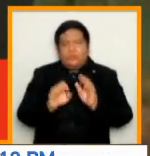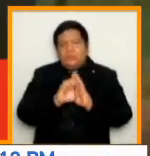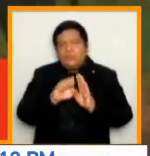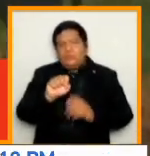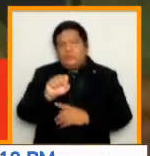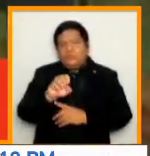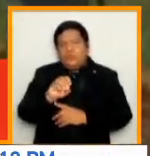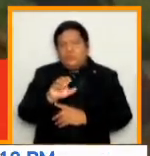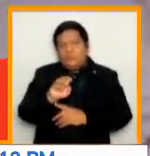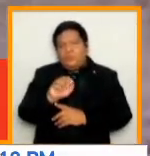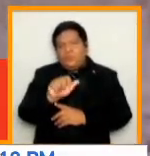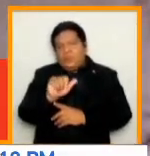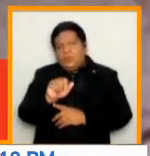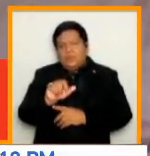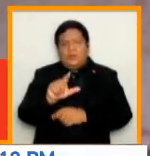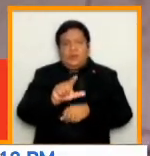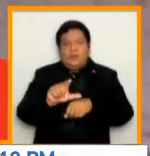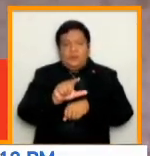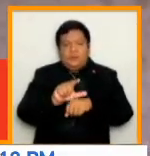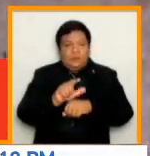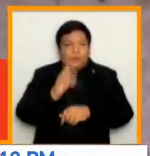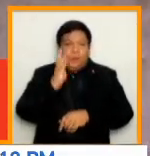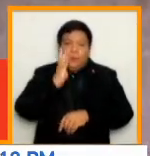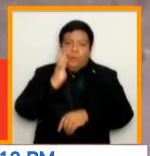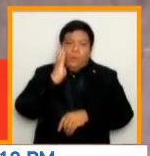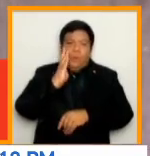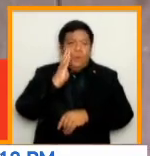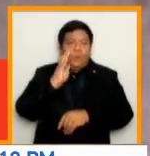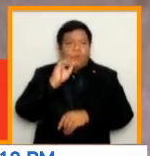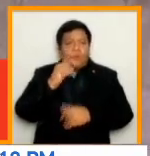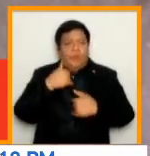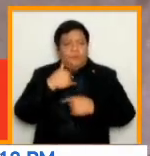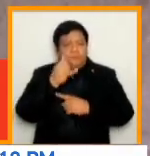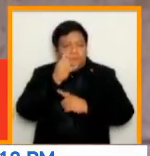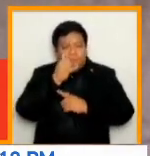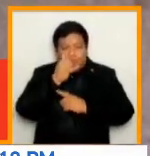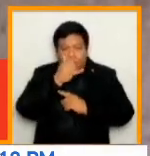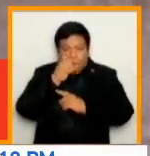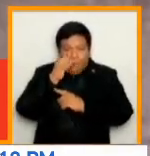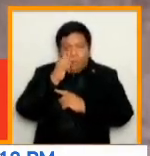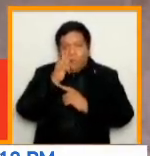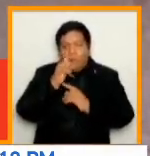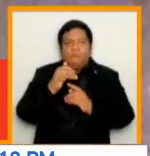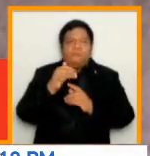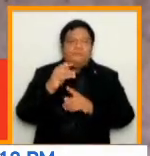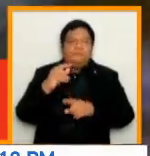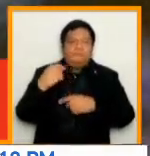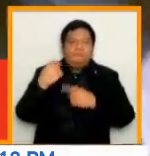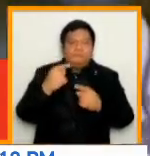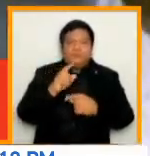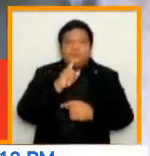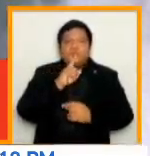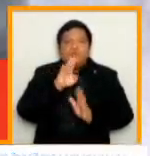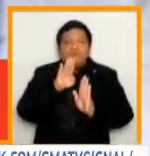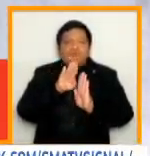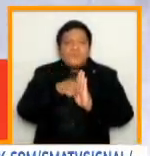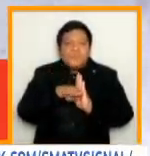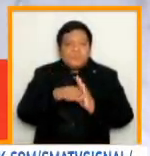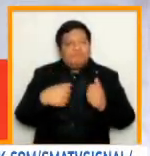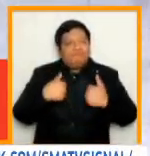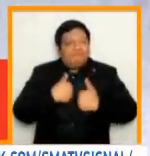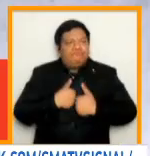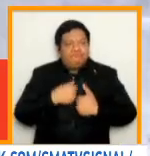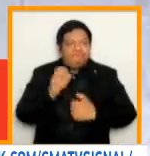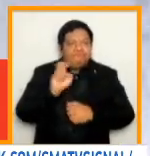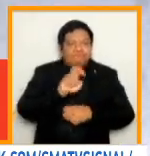niya ang mga old footage na kanyang mga kinuhanan sa kanyang mga paglalakbay. Low budget din daw ang kanyang backpacking. Ang kanyang diskarte,